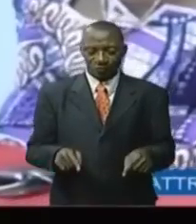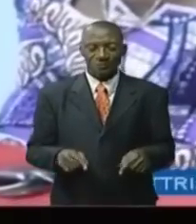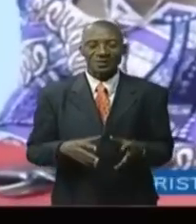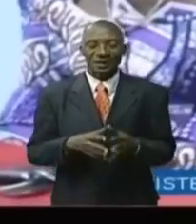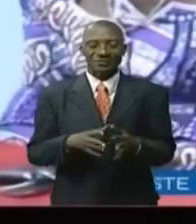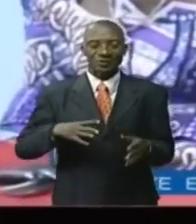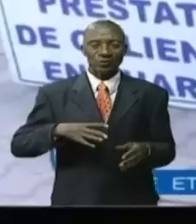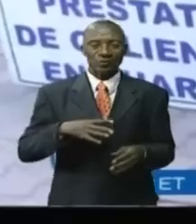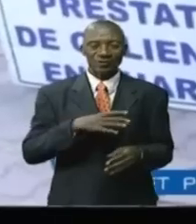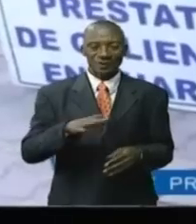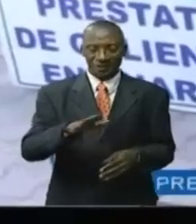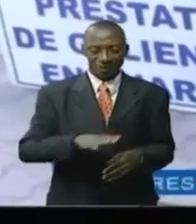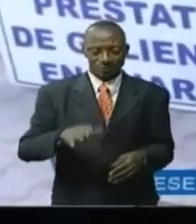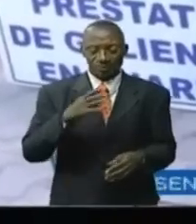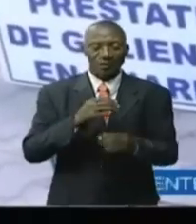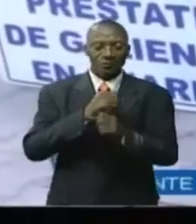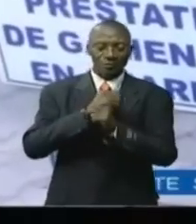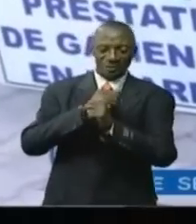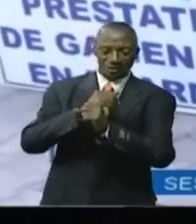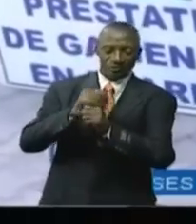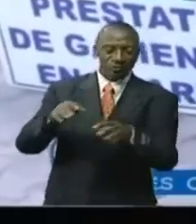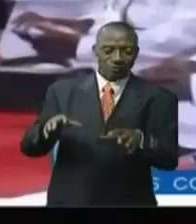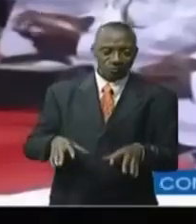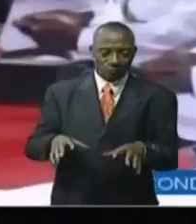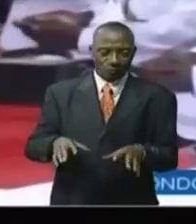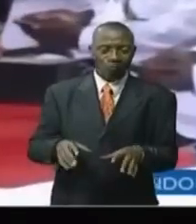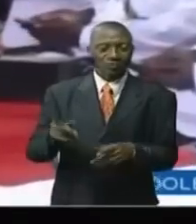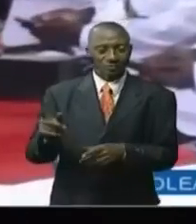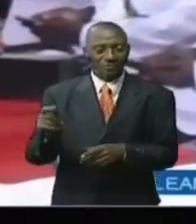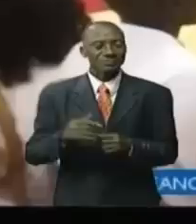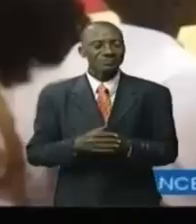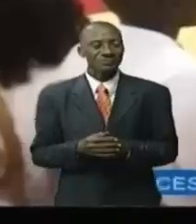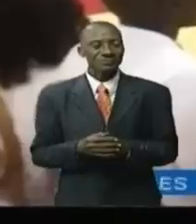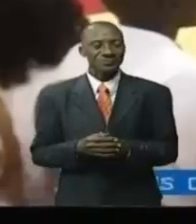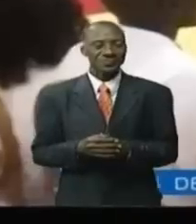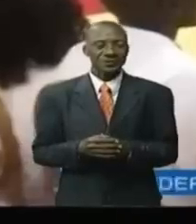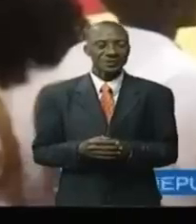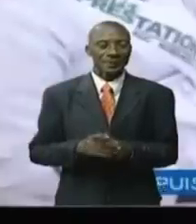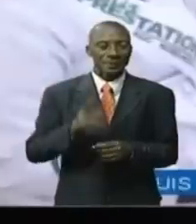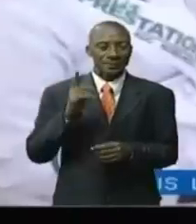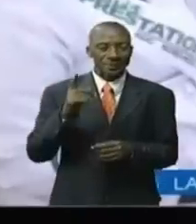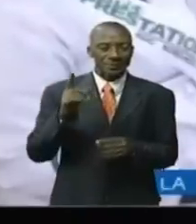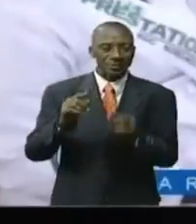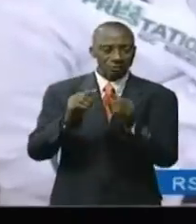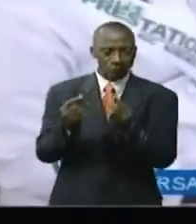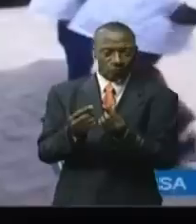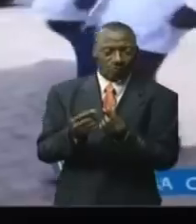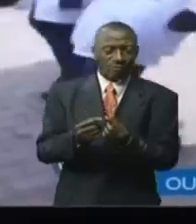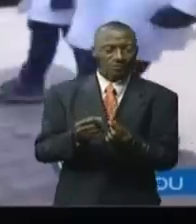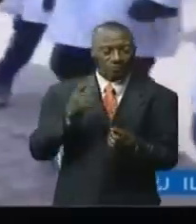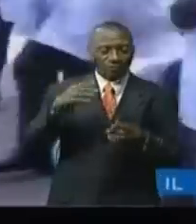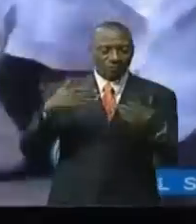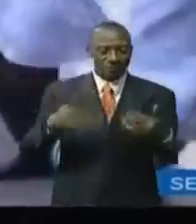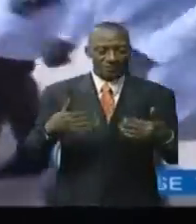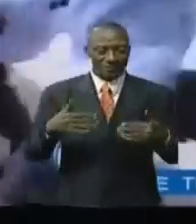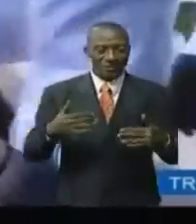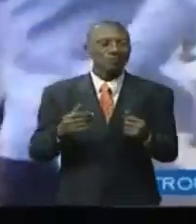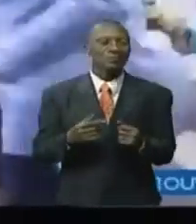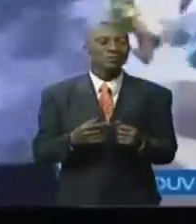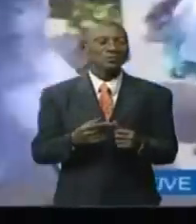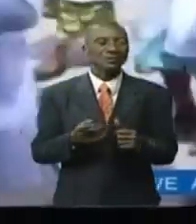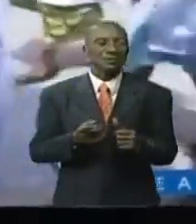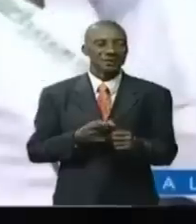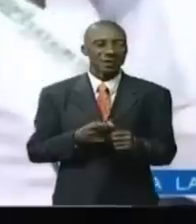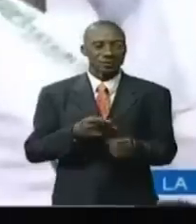des techniciens en pharmacie du Congo, CNTPC en sigle. Il s'agit de la première édition dont les manifestations ont débuté par une marche sous le rythme